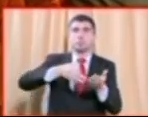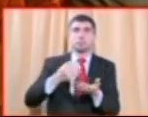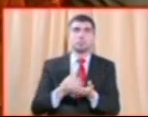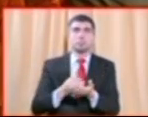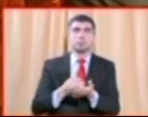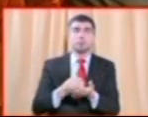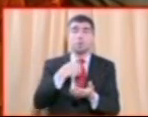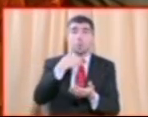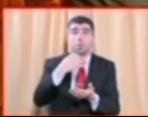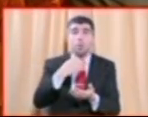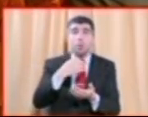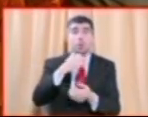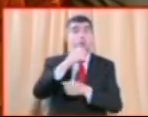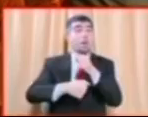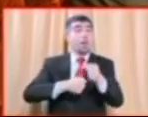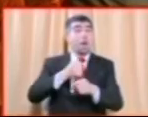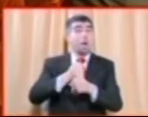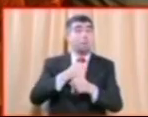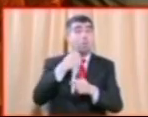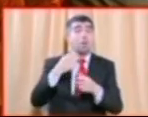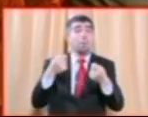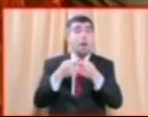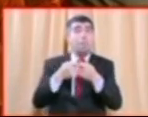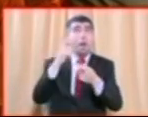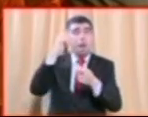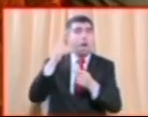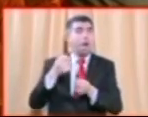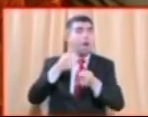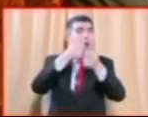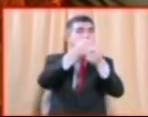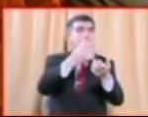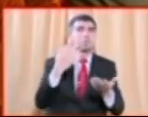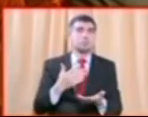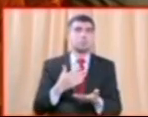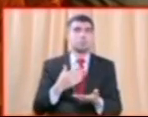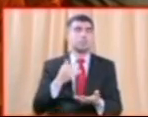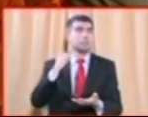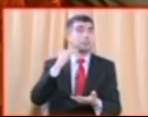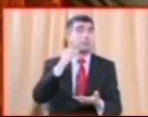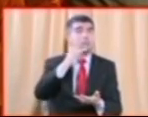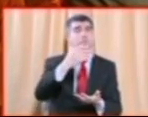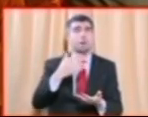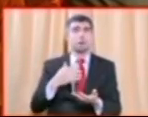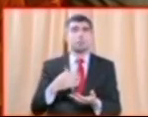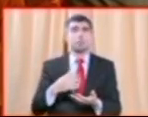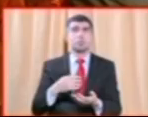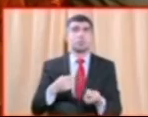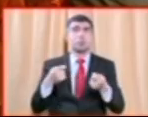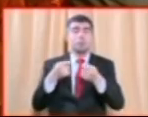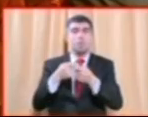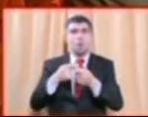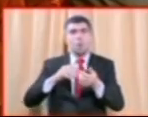اذا جاد الله جاد عمر. الان حنا كنضربوا عاود، شي واحد